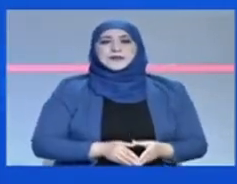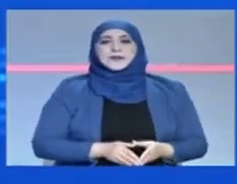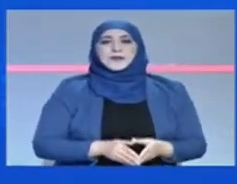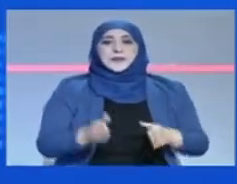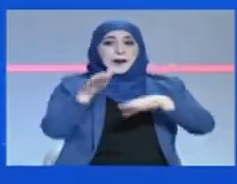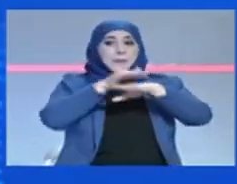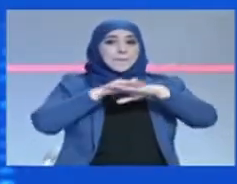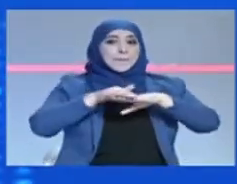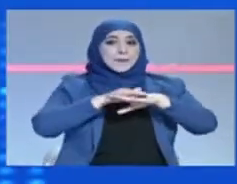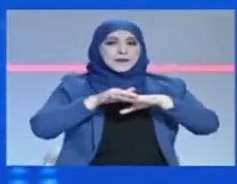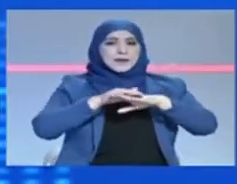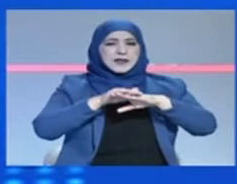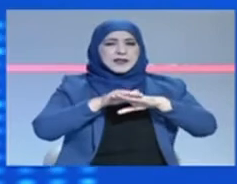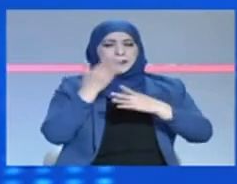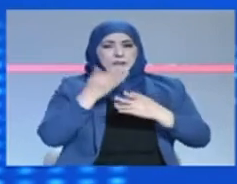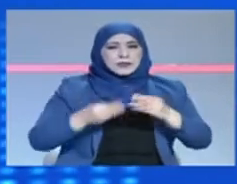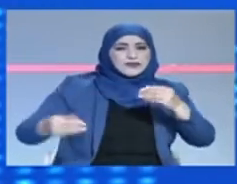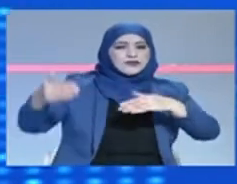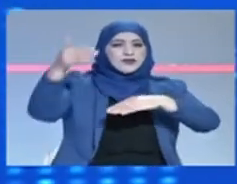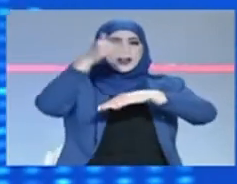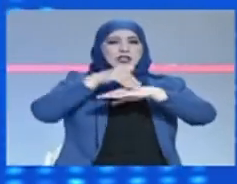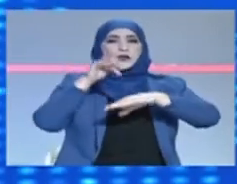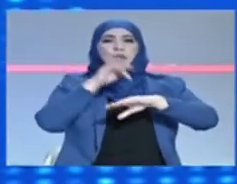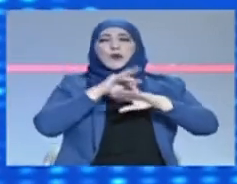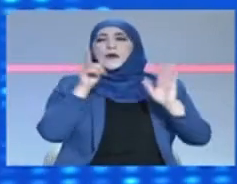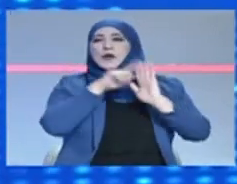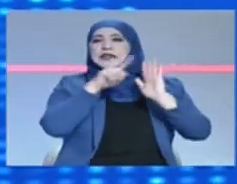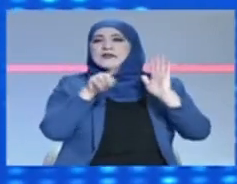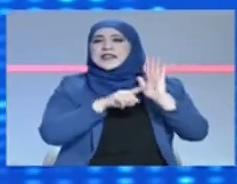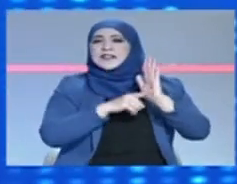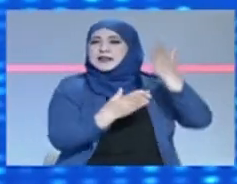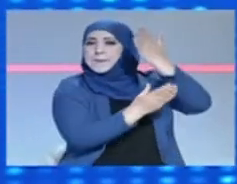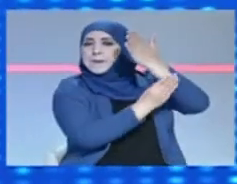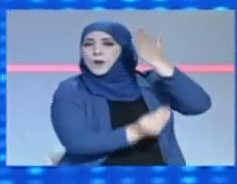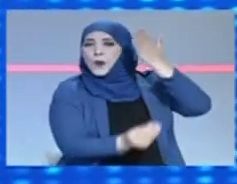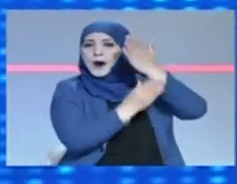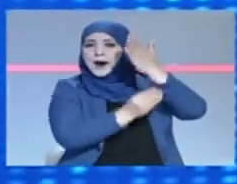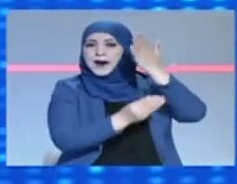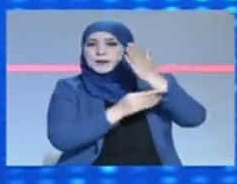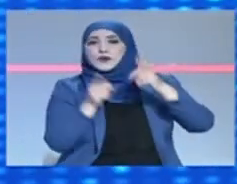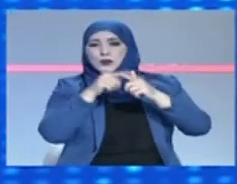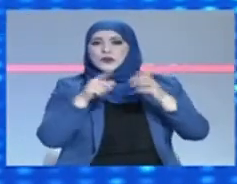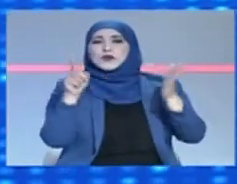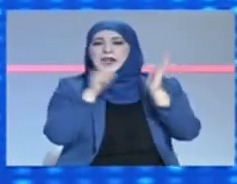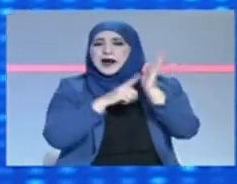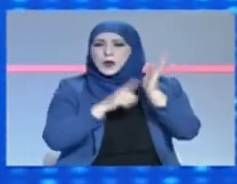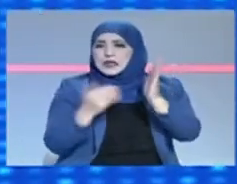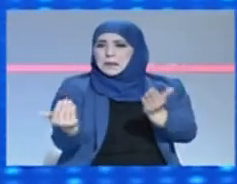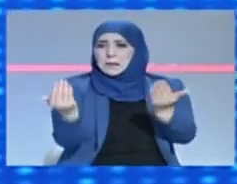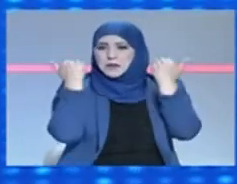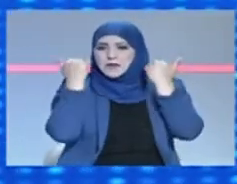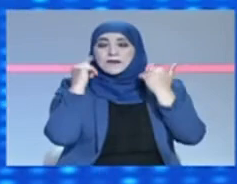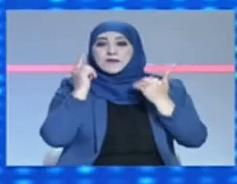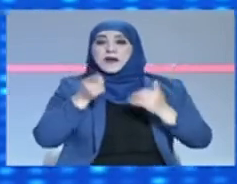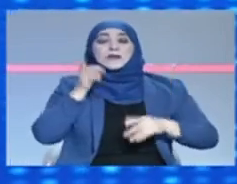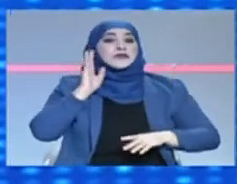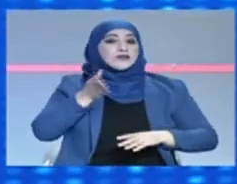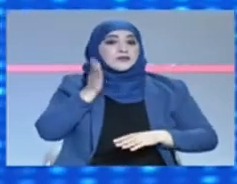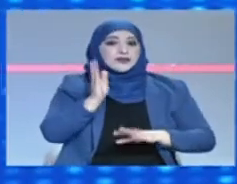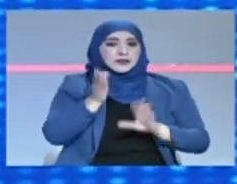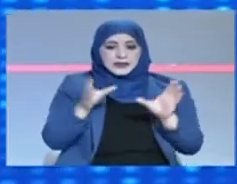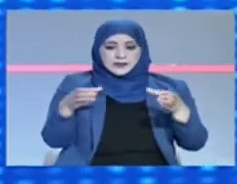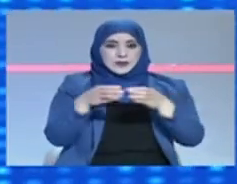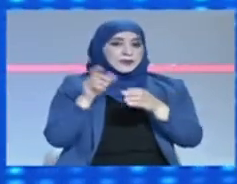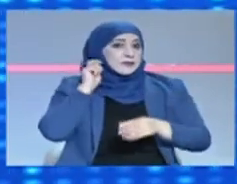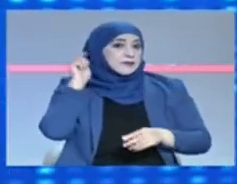بسبب تجاوز أخلاقيات مهنة المحاماة والإخلال ببعض القوانين المنظمة لها، سلط مجلس التأديب التابع